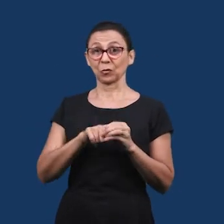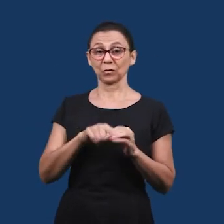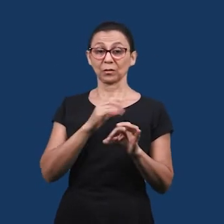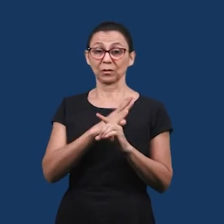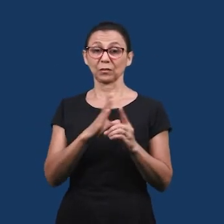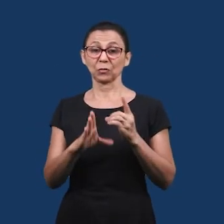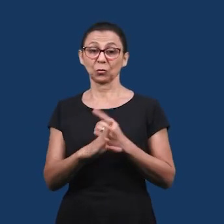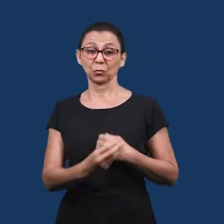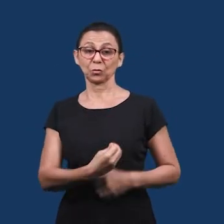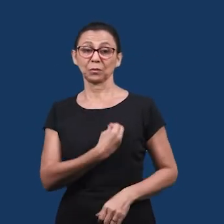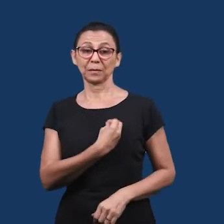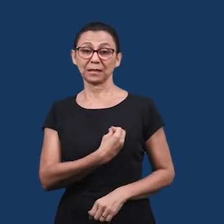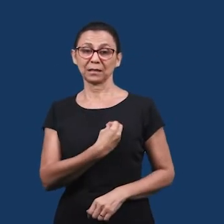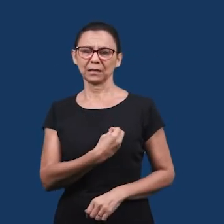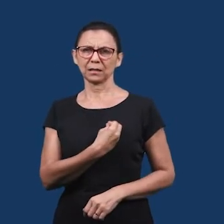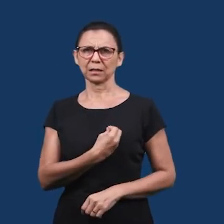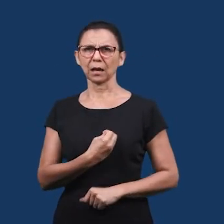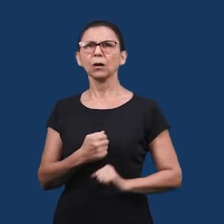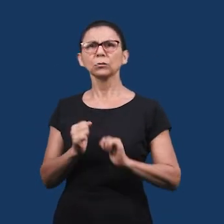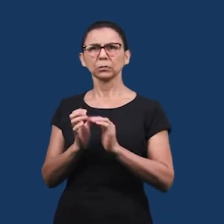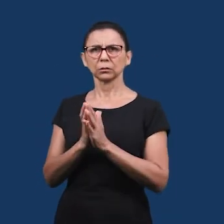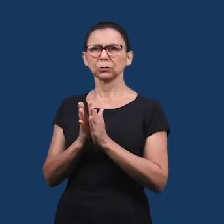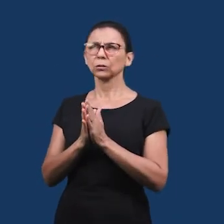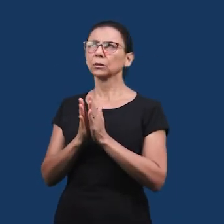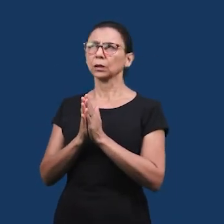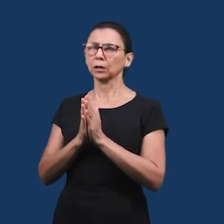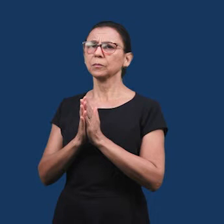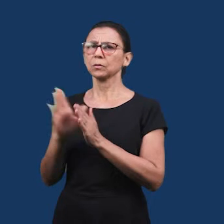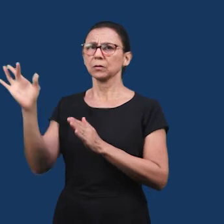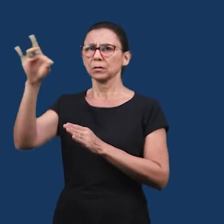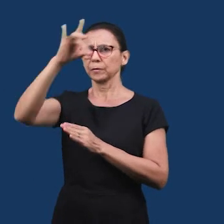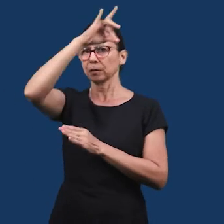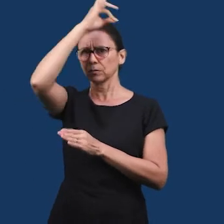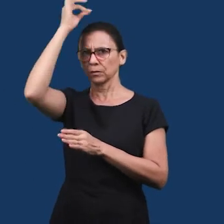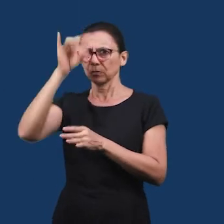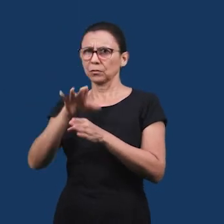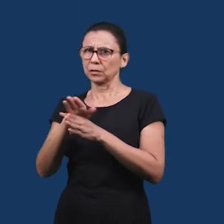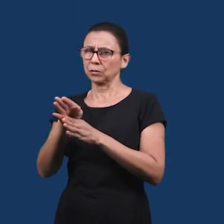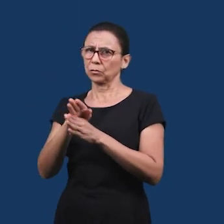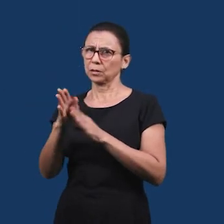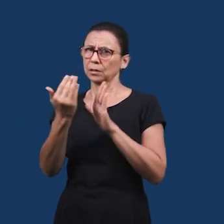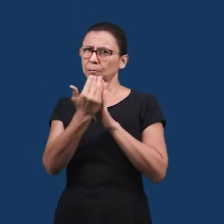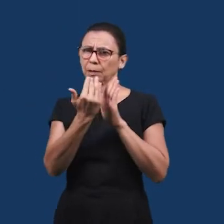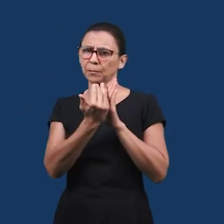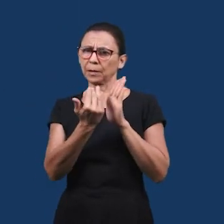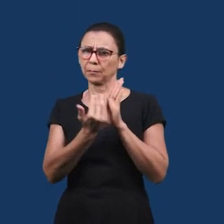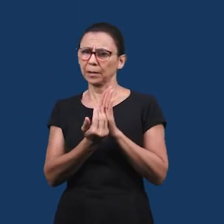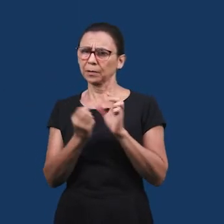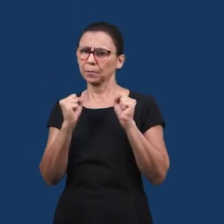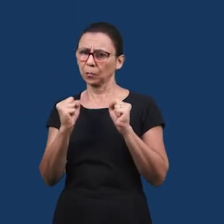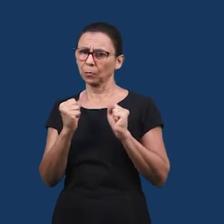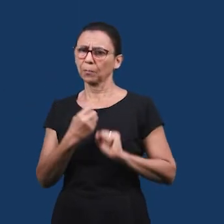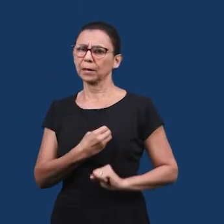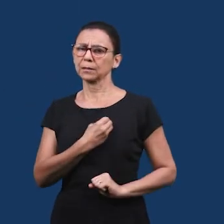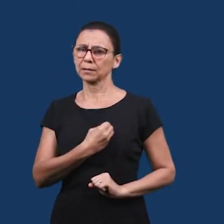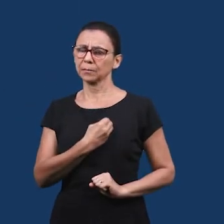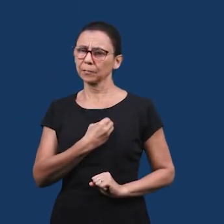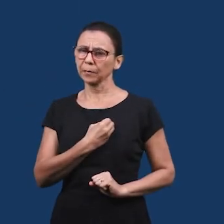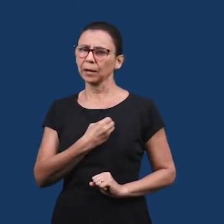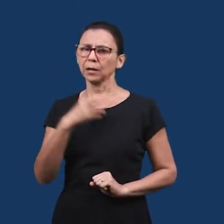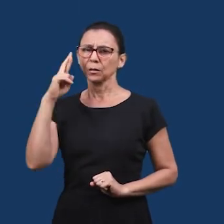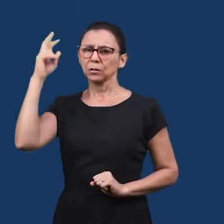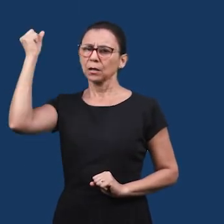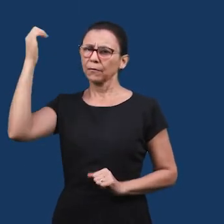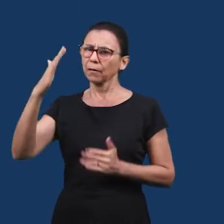молимся, и по водительству Духа Святого мы приготавливаемся участвовать во всем. Существует руководство